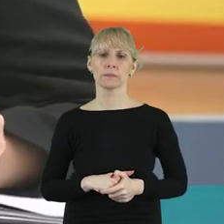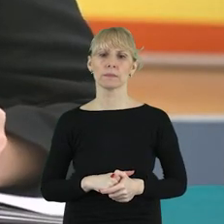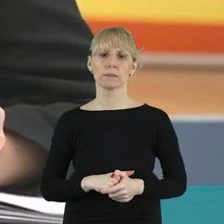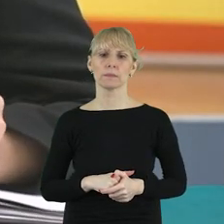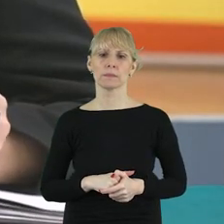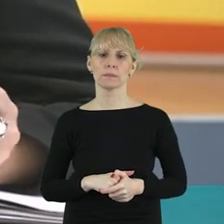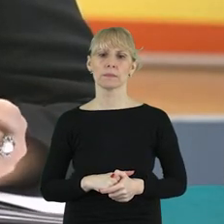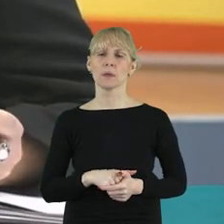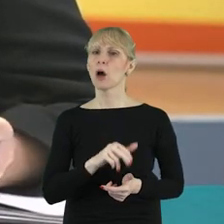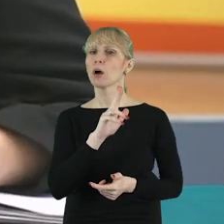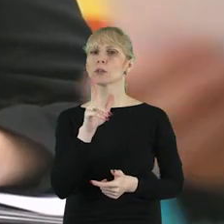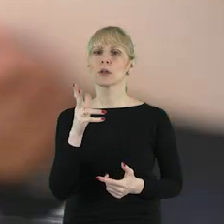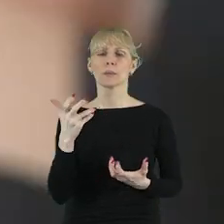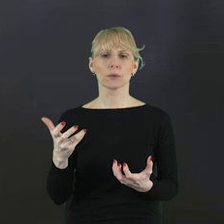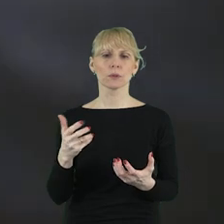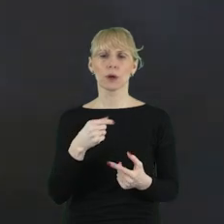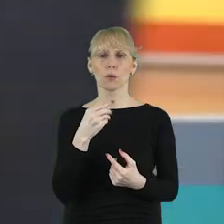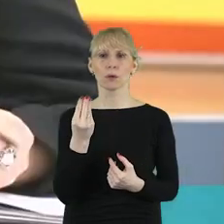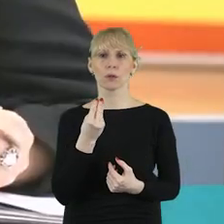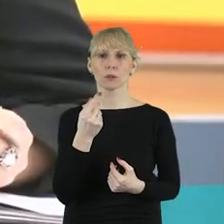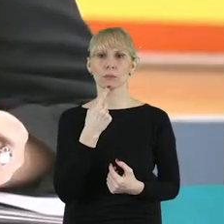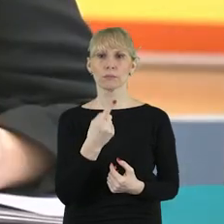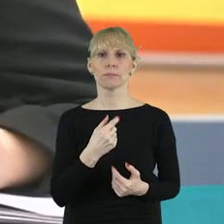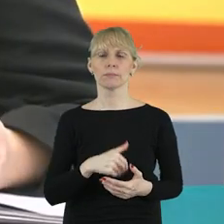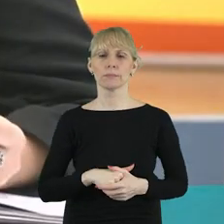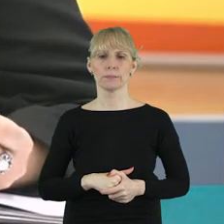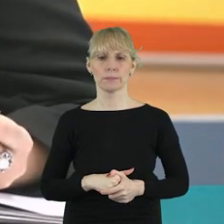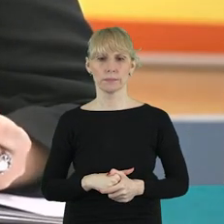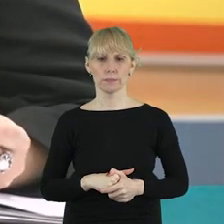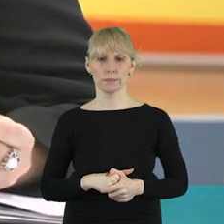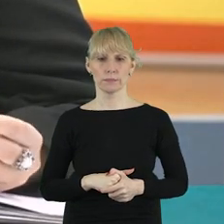Dziękuję bardzo. Proszę bardzo, kto z państwa radnych chciałby jeszcze zabrać głos w tym punkcie?